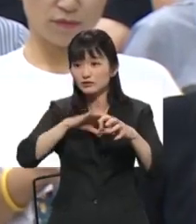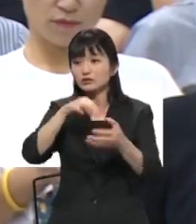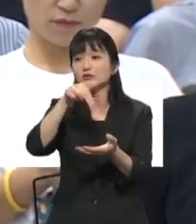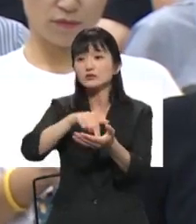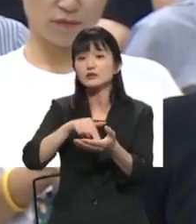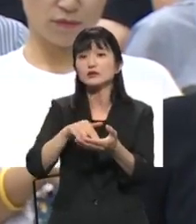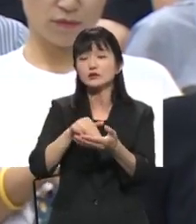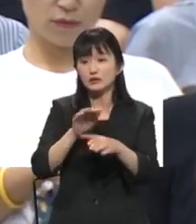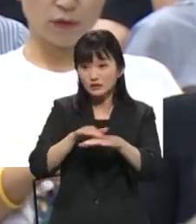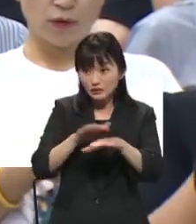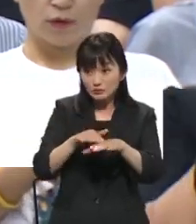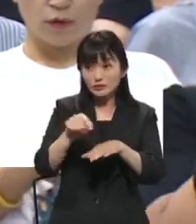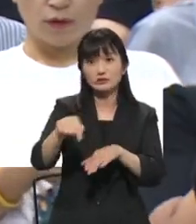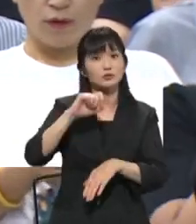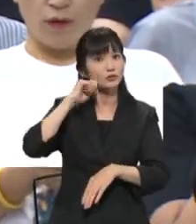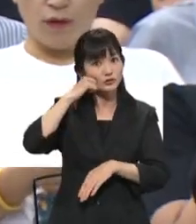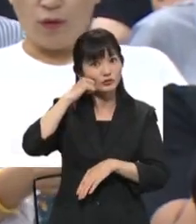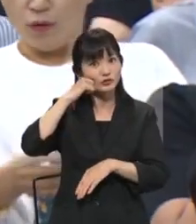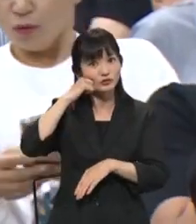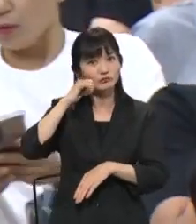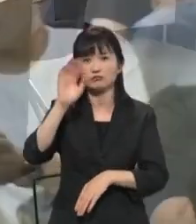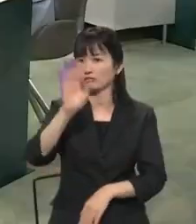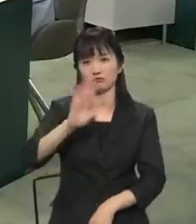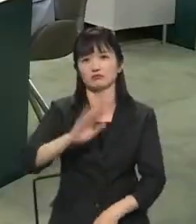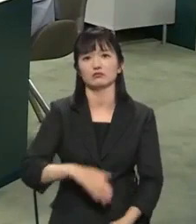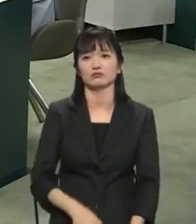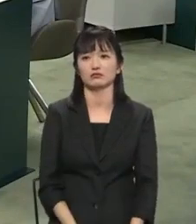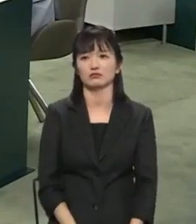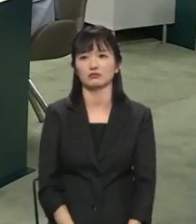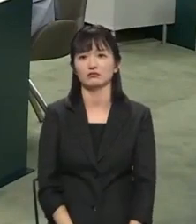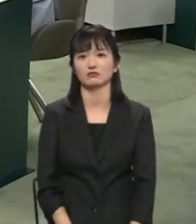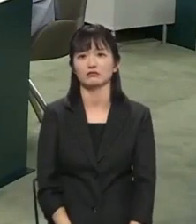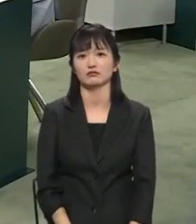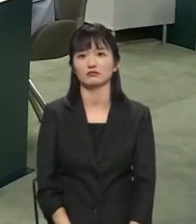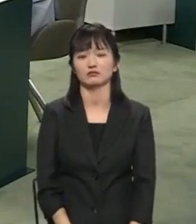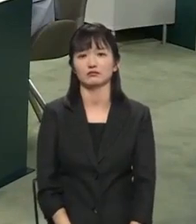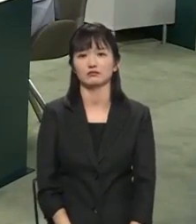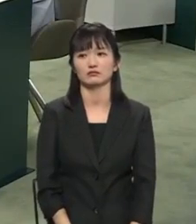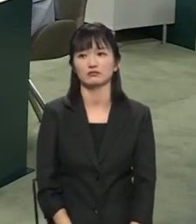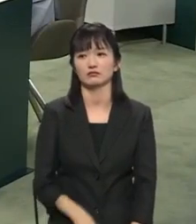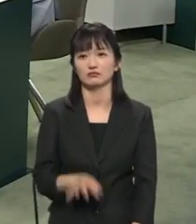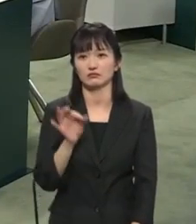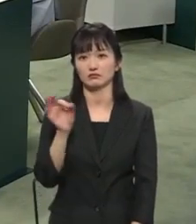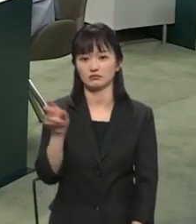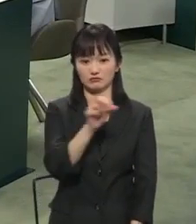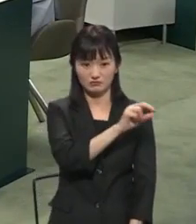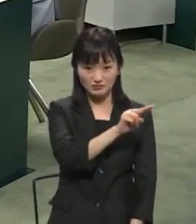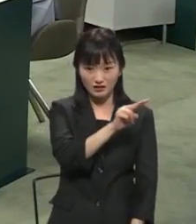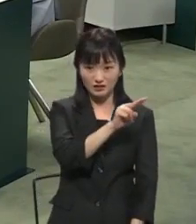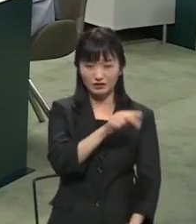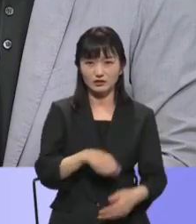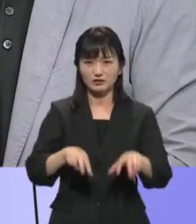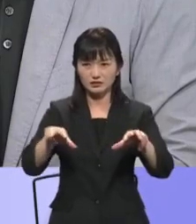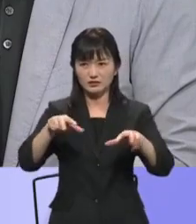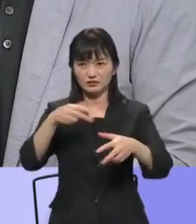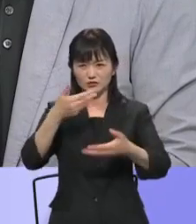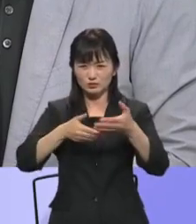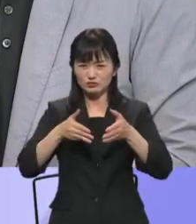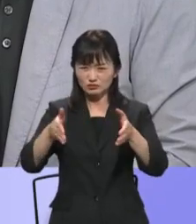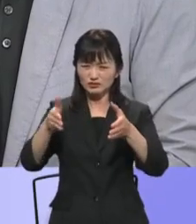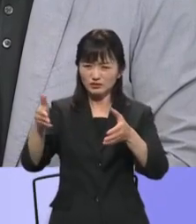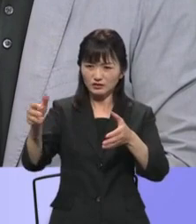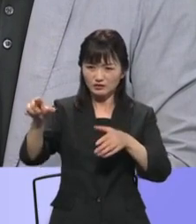그렇게 어려운 문제는 아니라고 봅니다 지금 뭐 여야 둘 다 정치화하지 말라 뭐 이런 반응인데